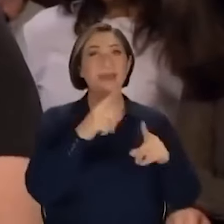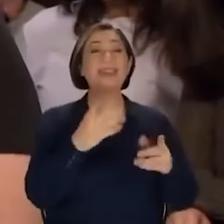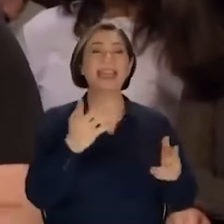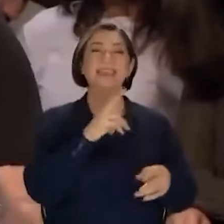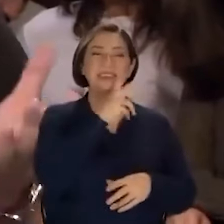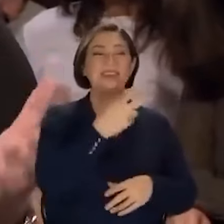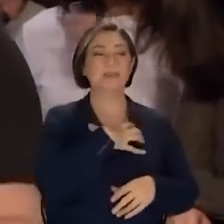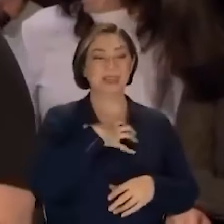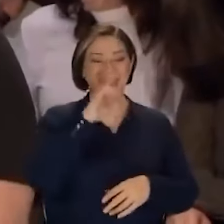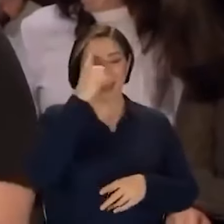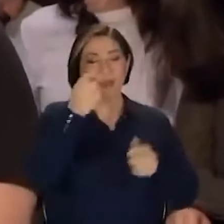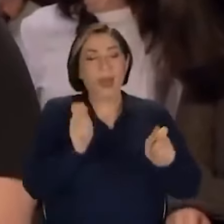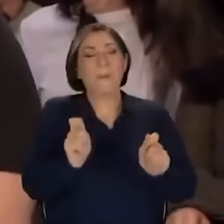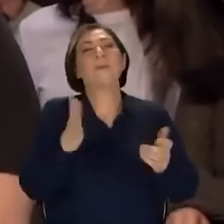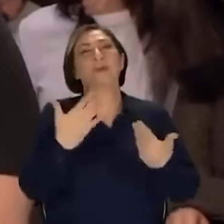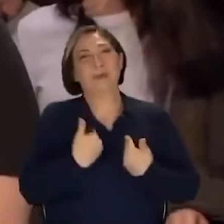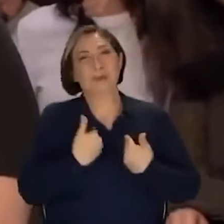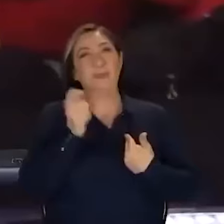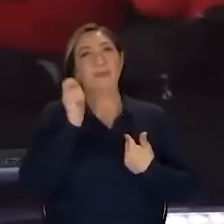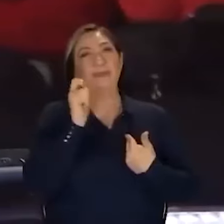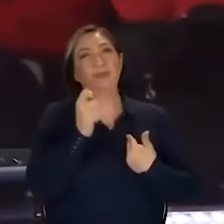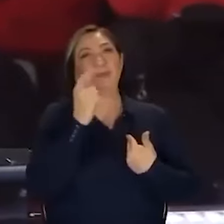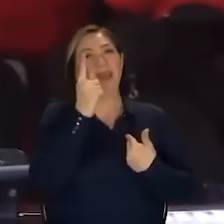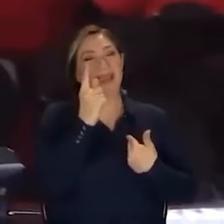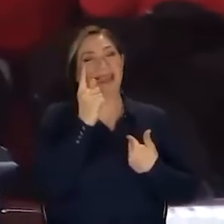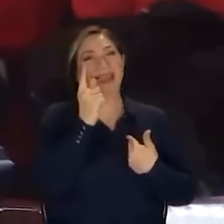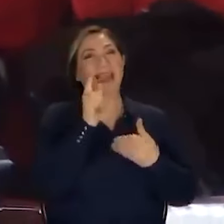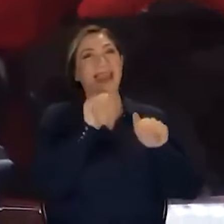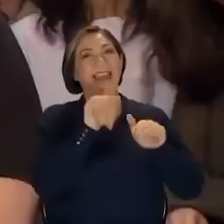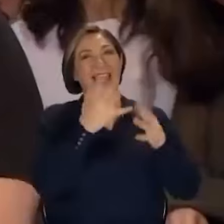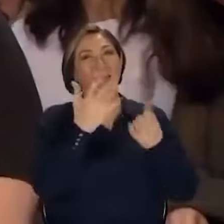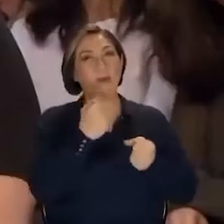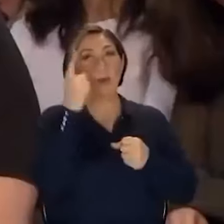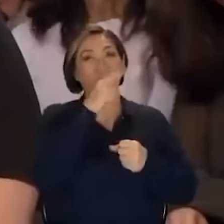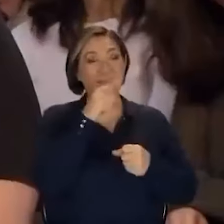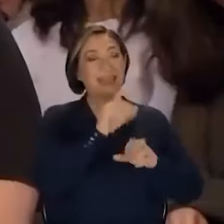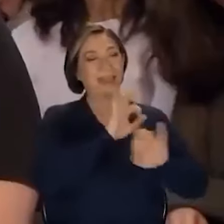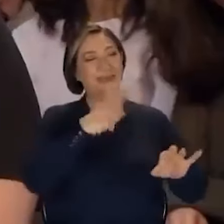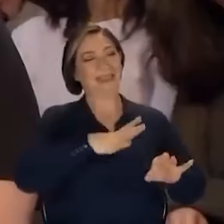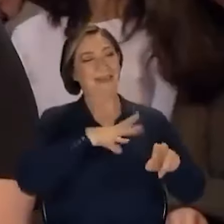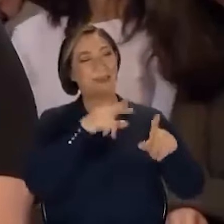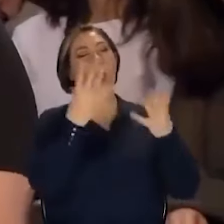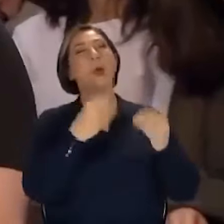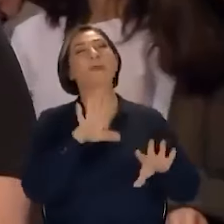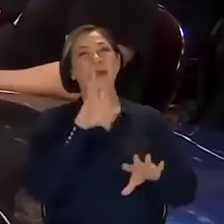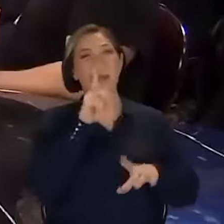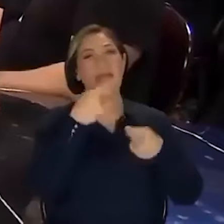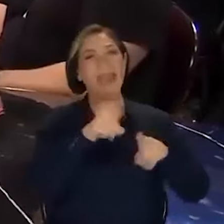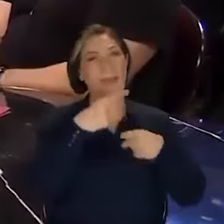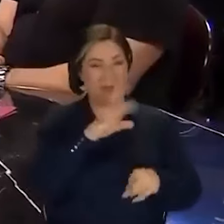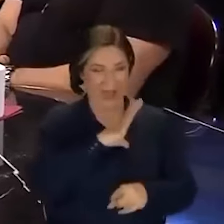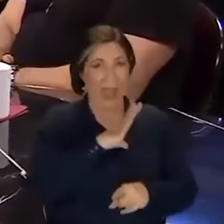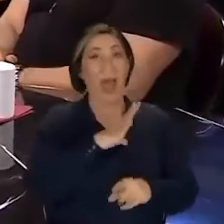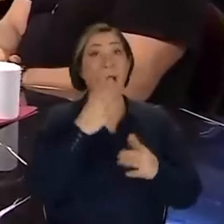ne yazık ki işte çocuğu tek başımıza yapamıyoruz mecbur bir e destek alıyoruz Onun için tam istediğimiz gibi olmuyor diye bir espri